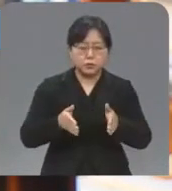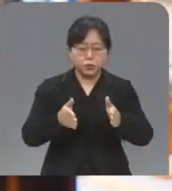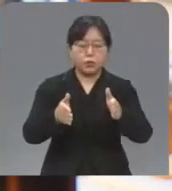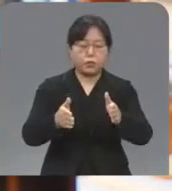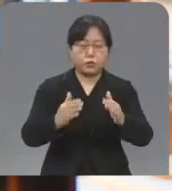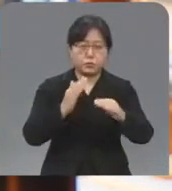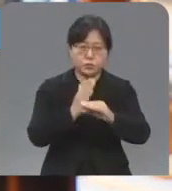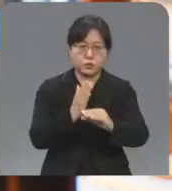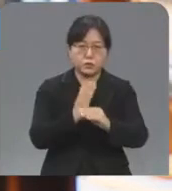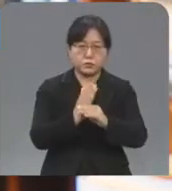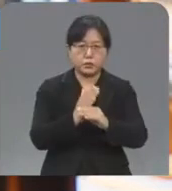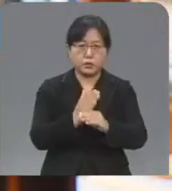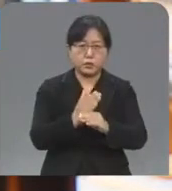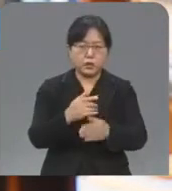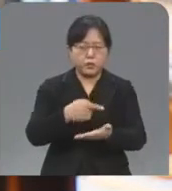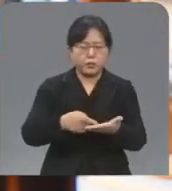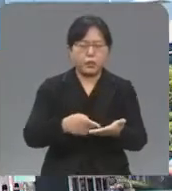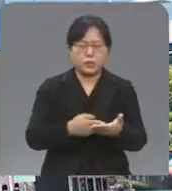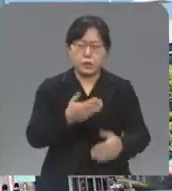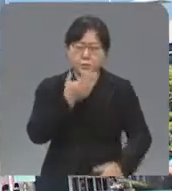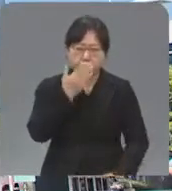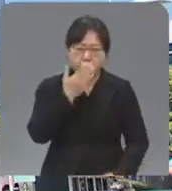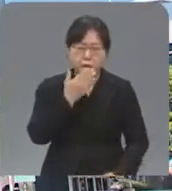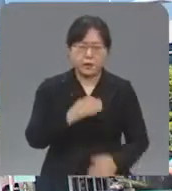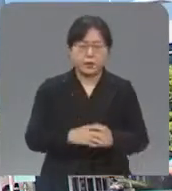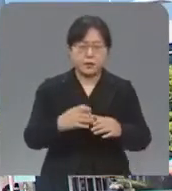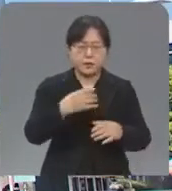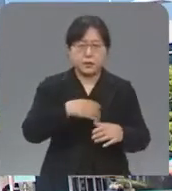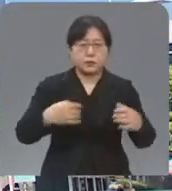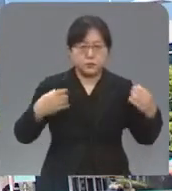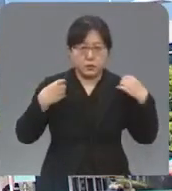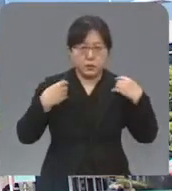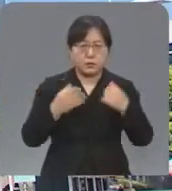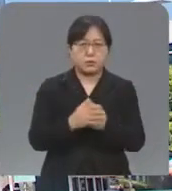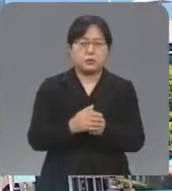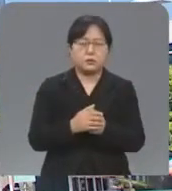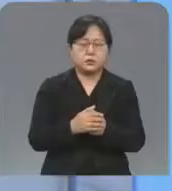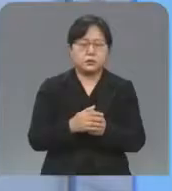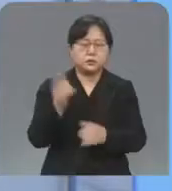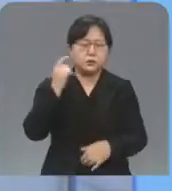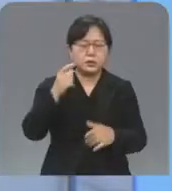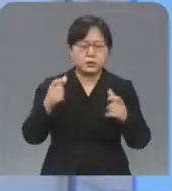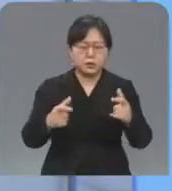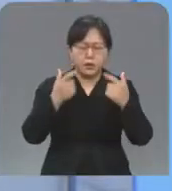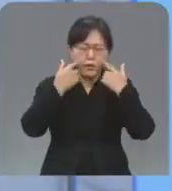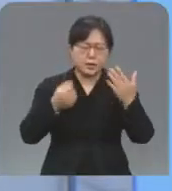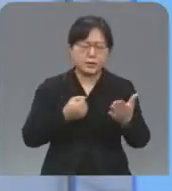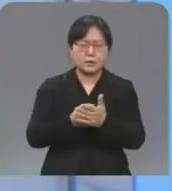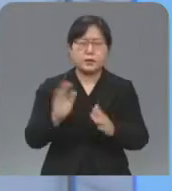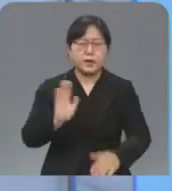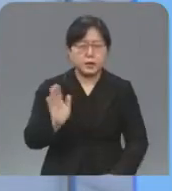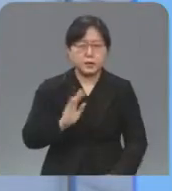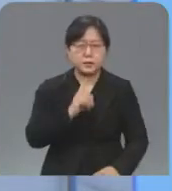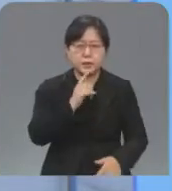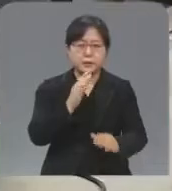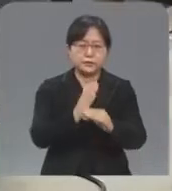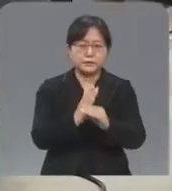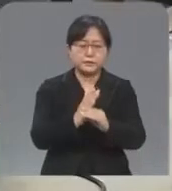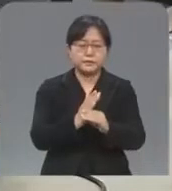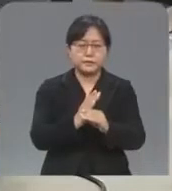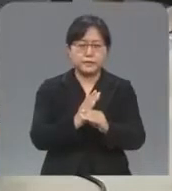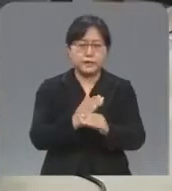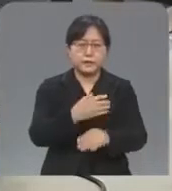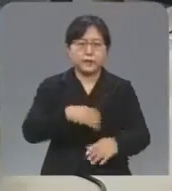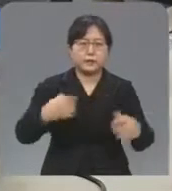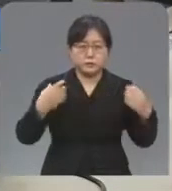중심으로 보상체가 이루어졌을 때. 관할 자치구는 소음 대책 지역이 최종 확정된 게 아니라고 밝혔습니다. 우리